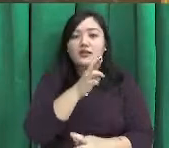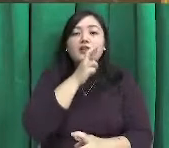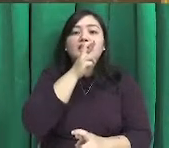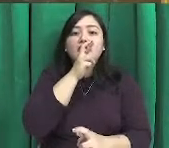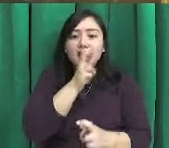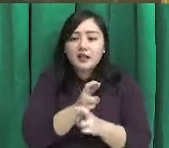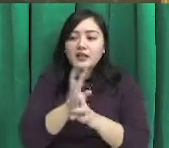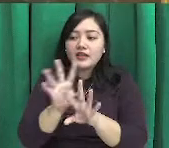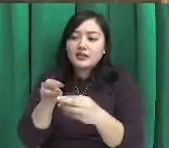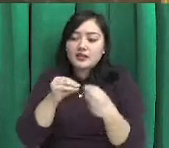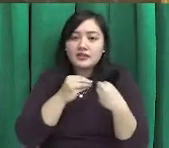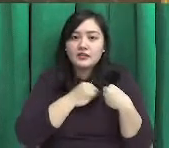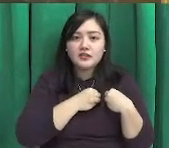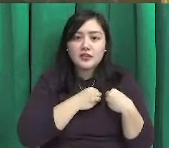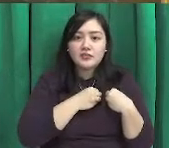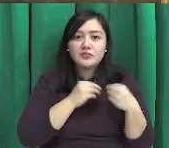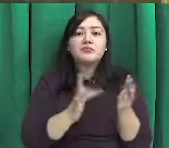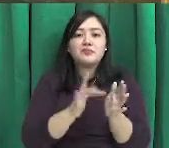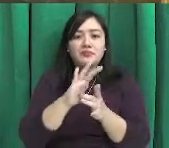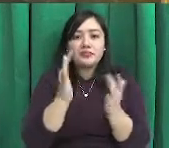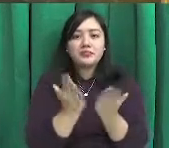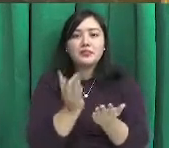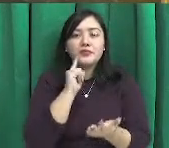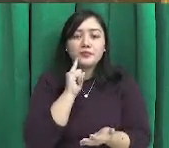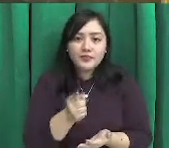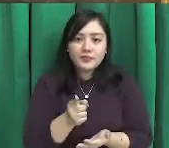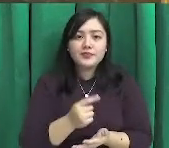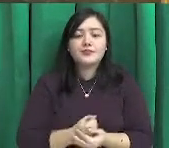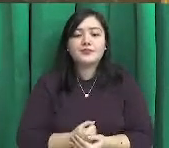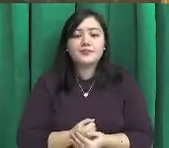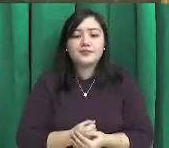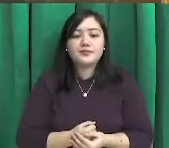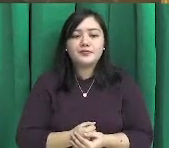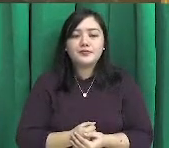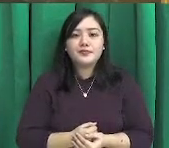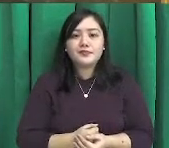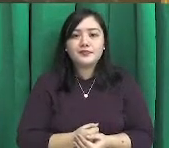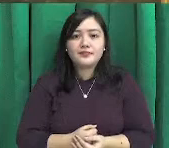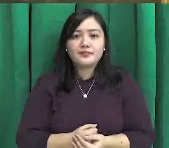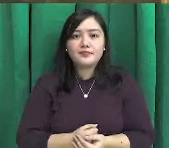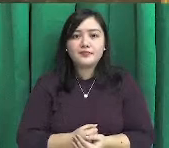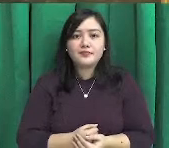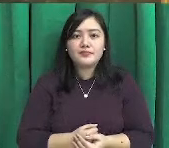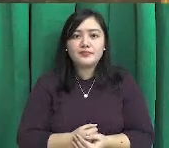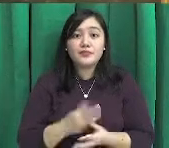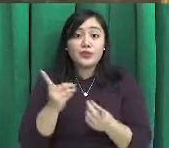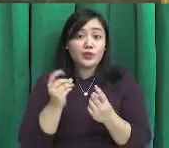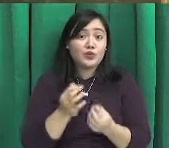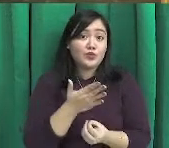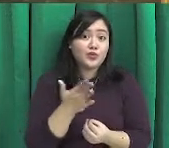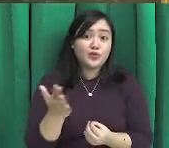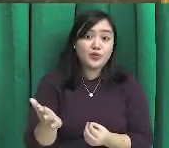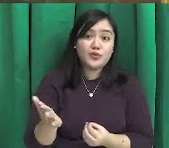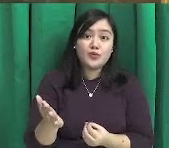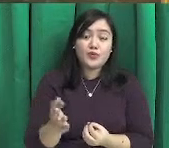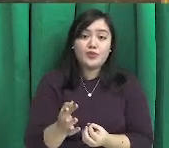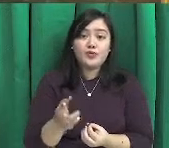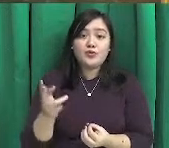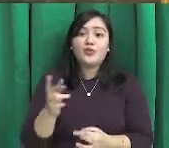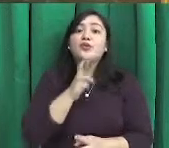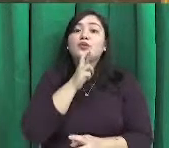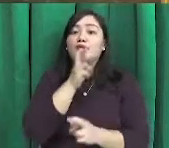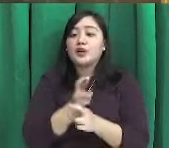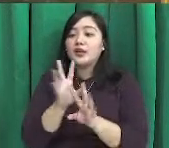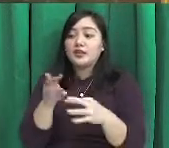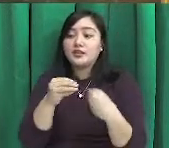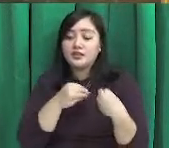itong sinasabi ng Biblia? You see? Tinatanggap mo ba ito pagdating sa pag-aasawa? You see, kapatid, ang